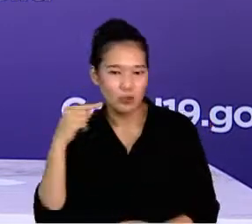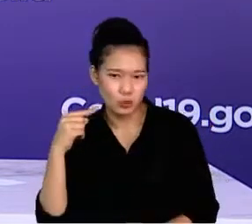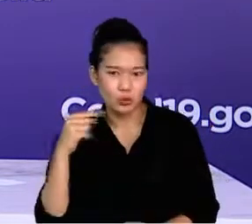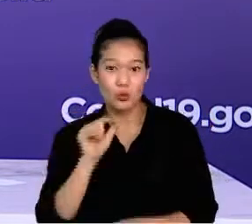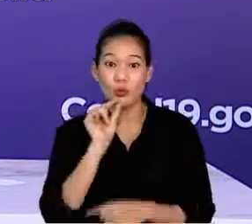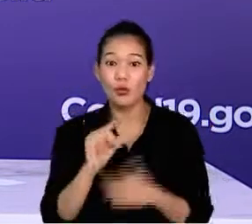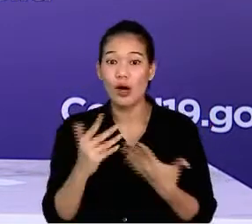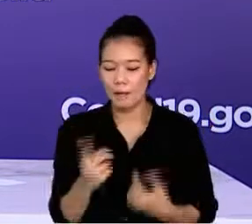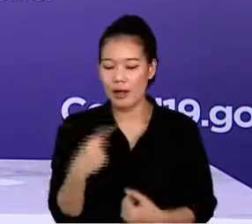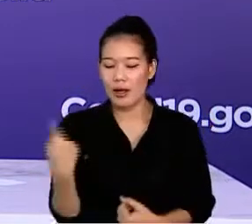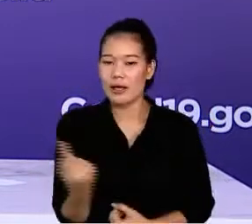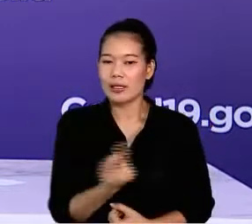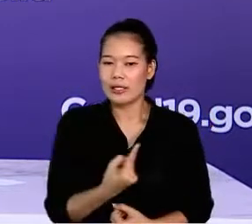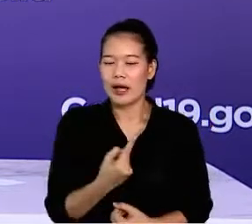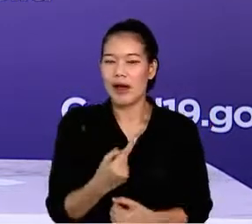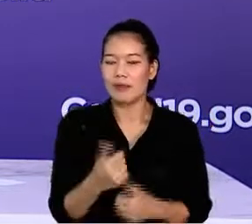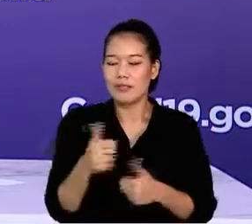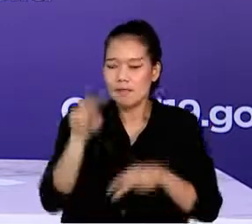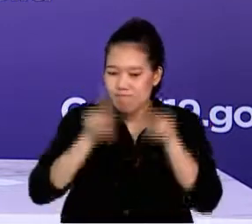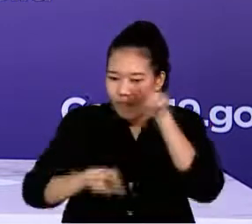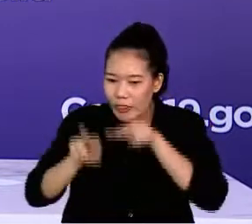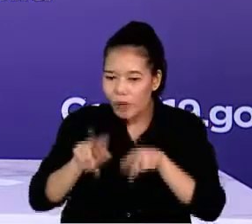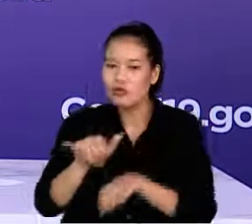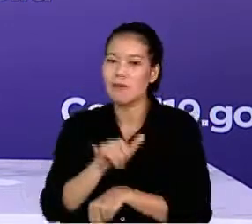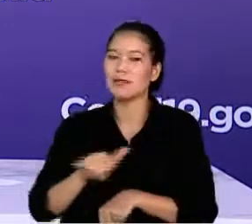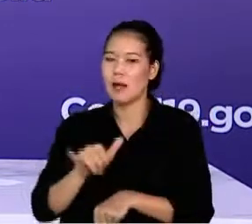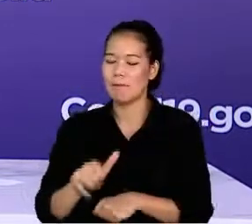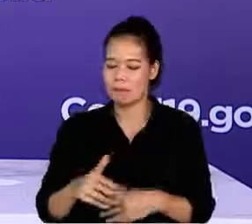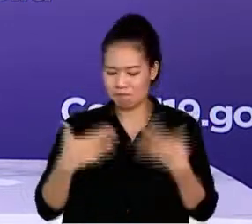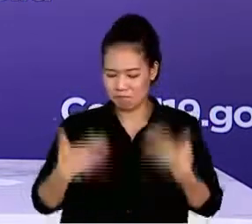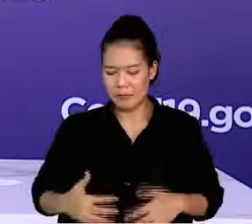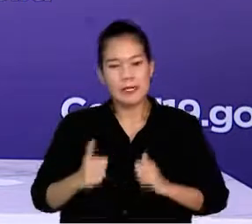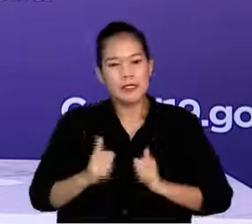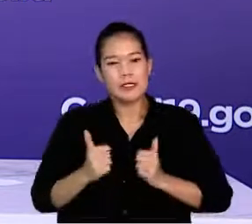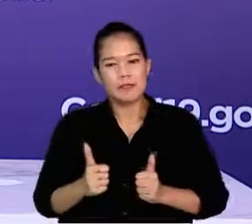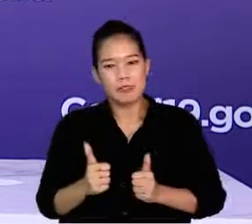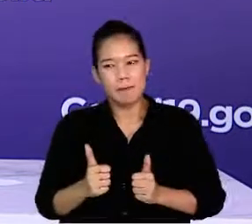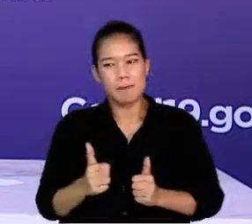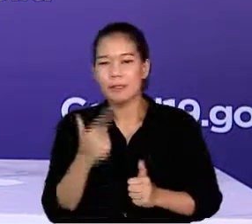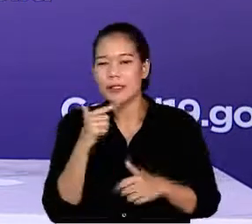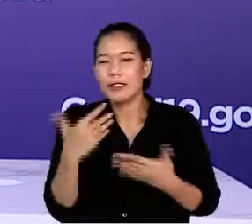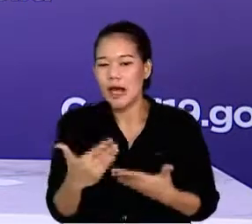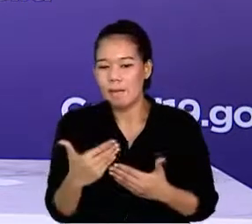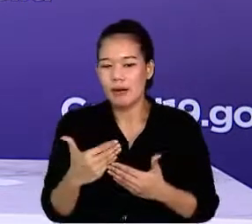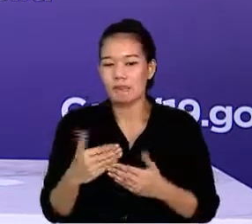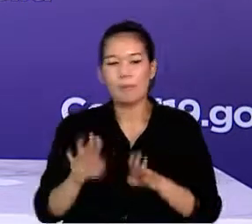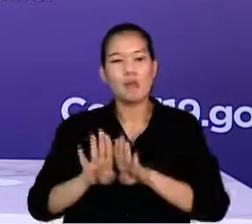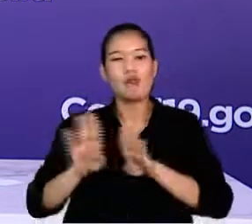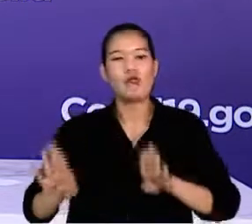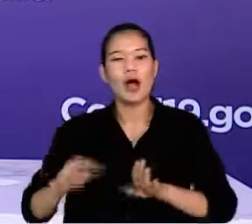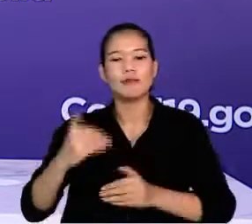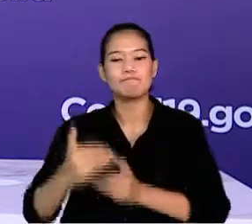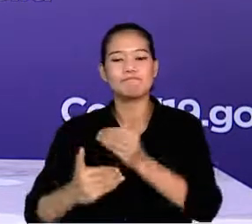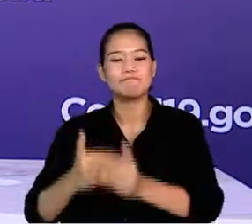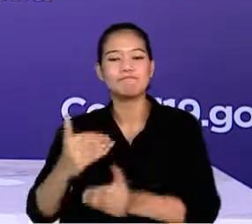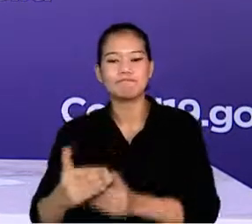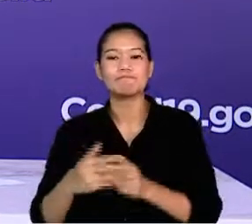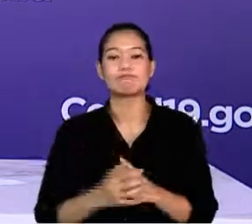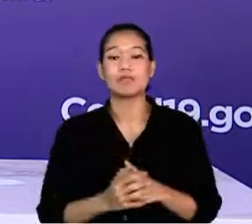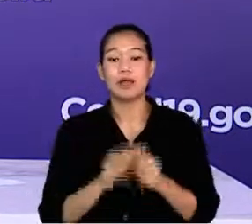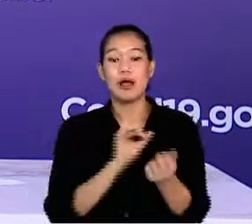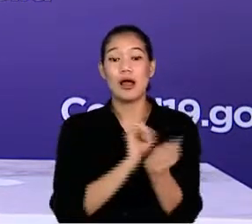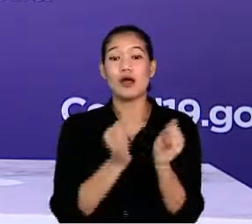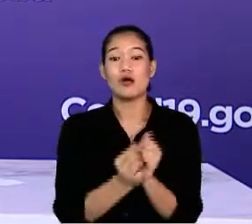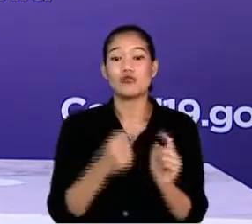agar kita dapat sama-sama memantau kesiapan kita menuju pembukaan secara bertahap pada